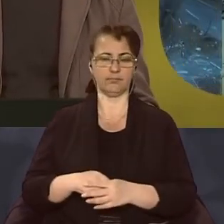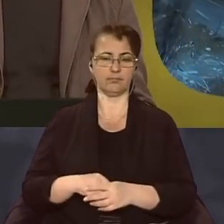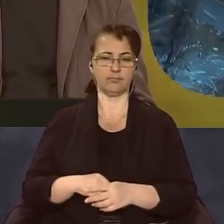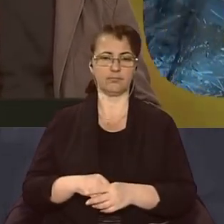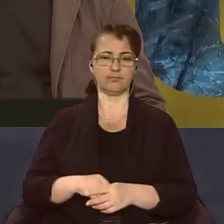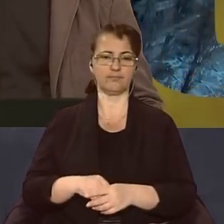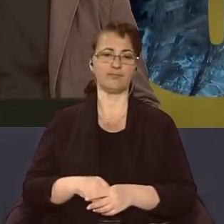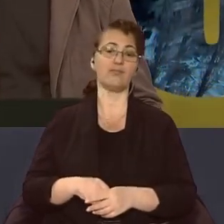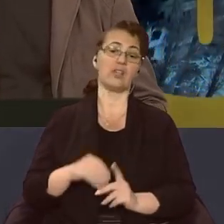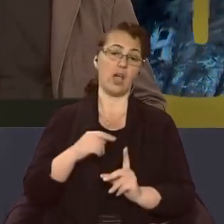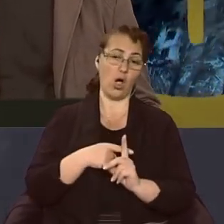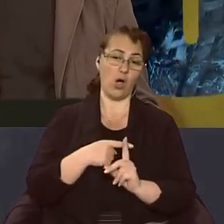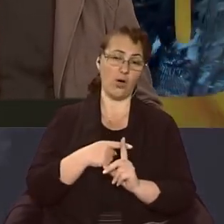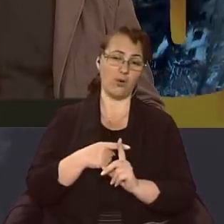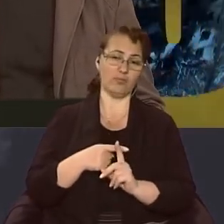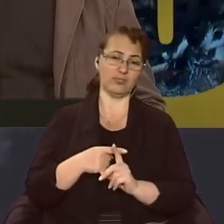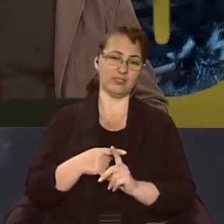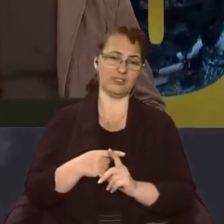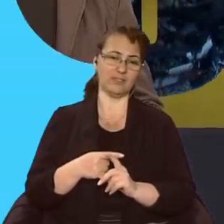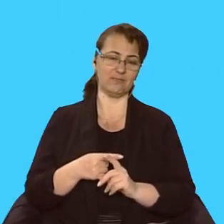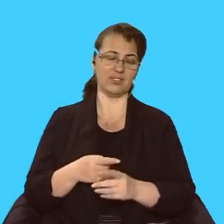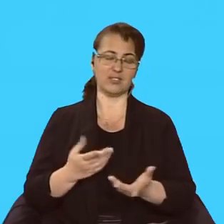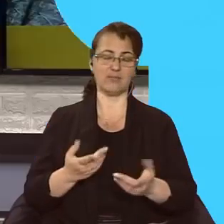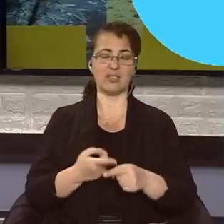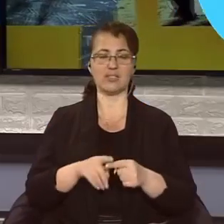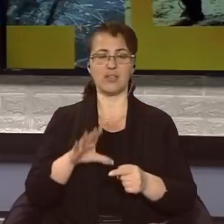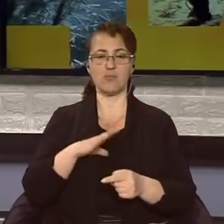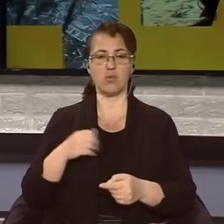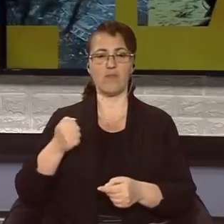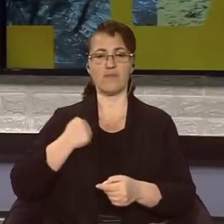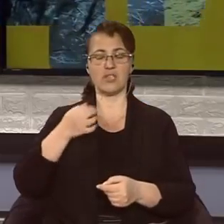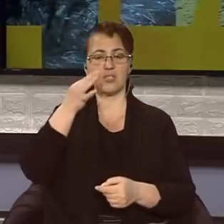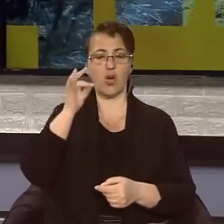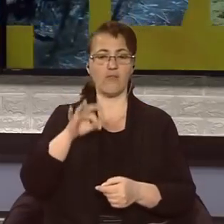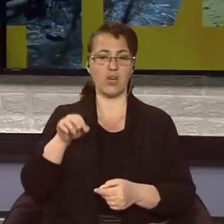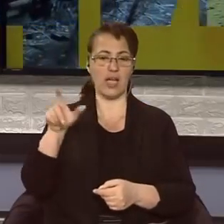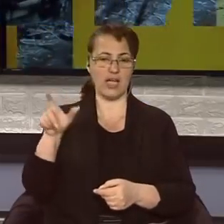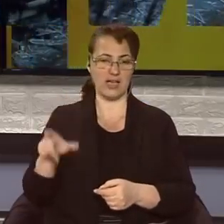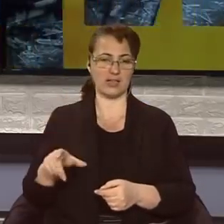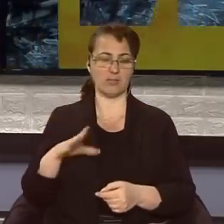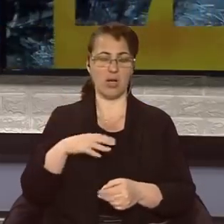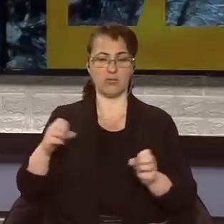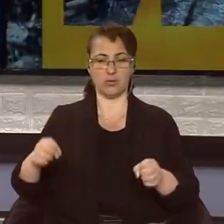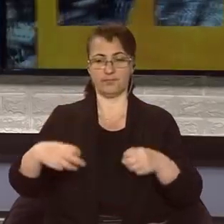ваша відповідь. Олександр Коваленко, військовий експерт, був наживо у нашому ефірі.